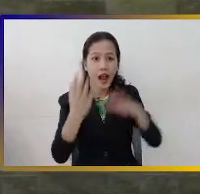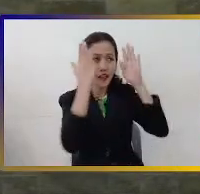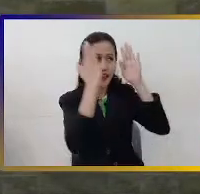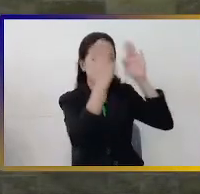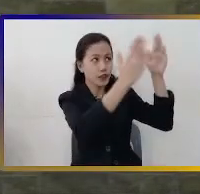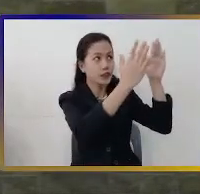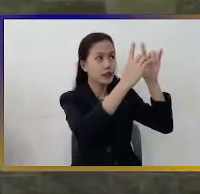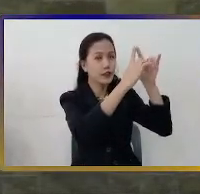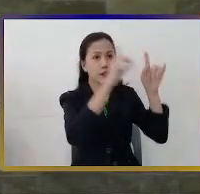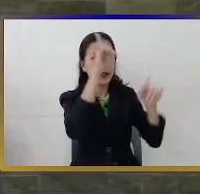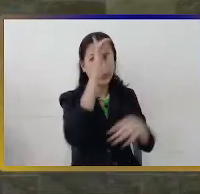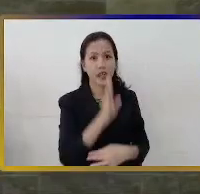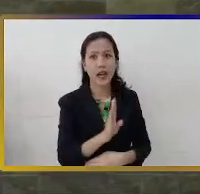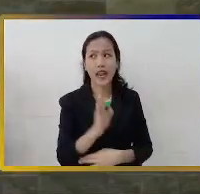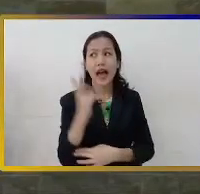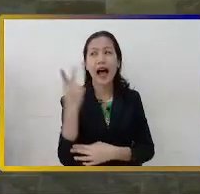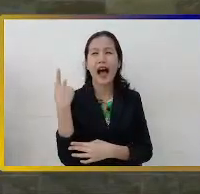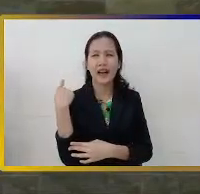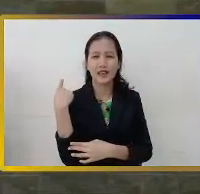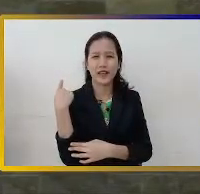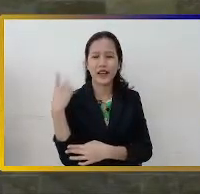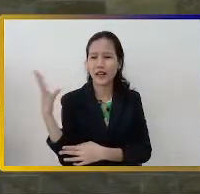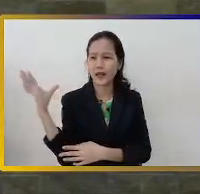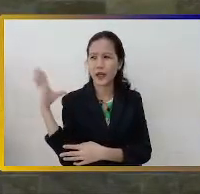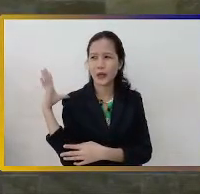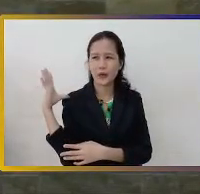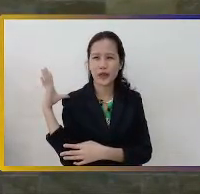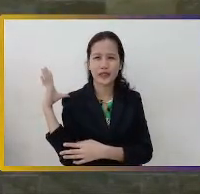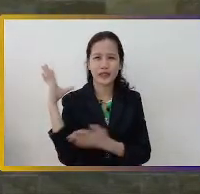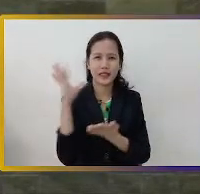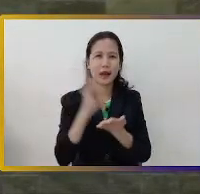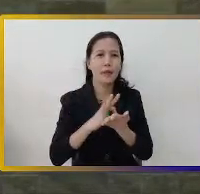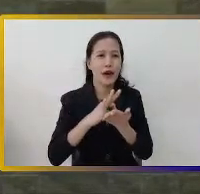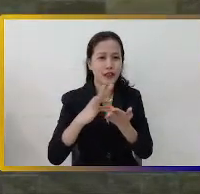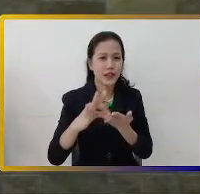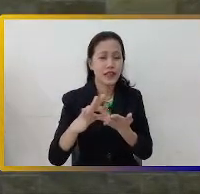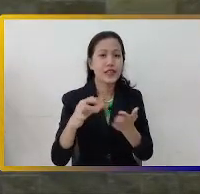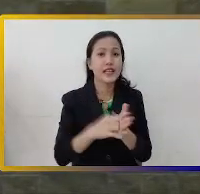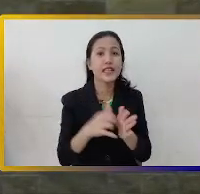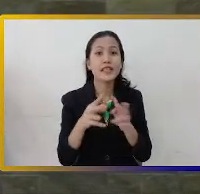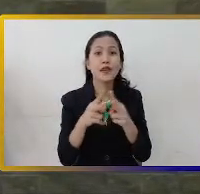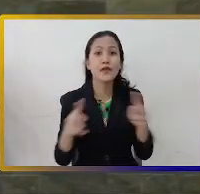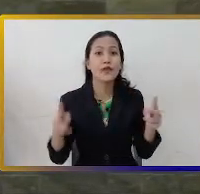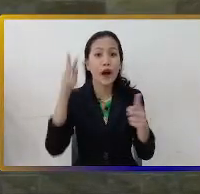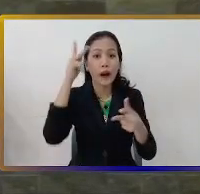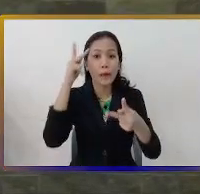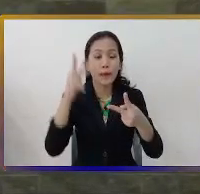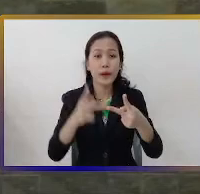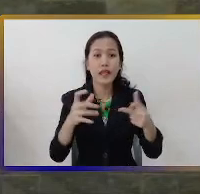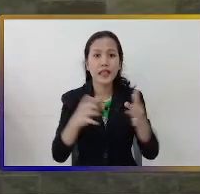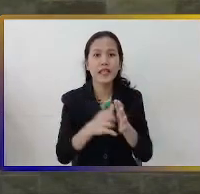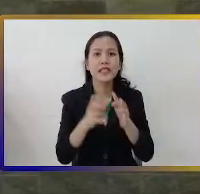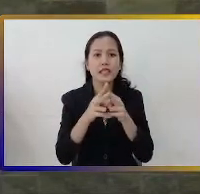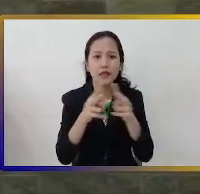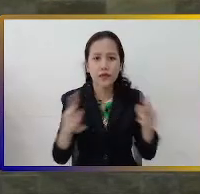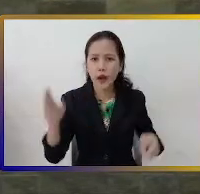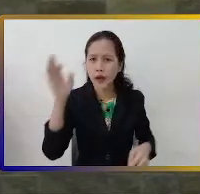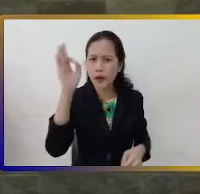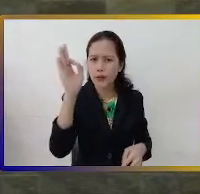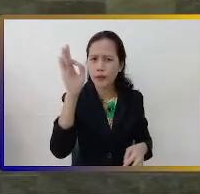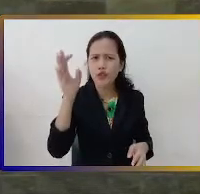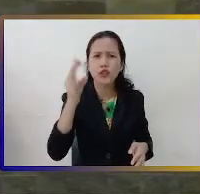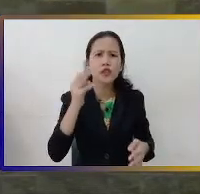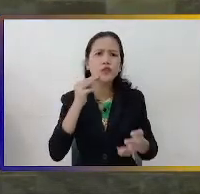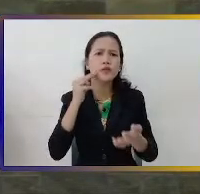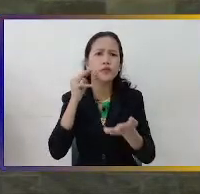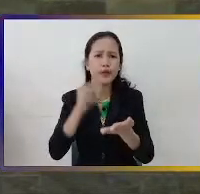sa Diyos. Merong nakaabang na pardon. So yan po yung pinaka-purpose, yan yung pinipreach ni